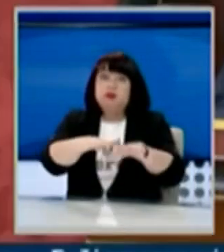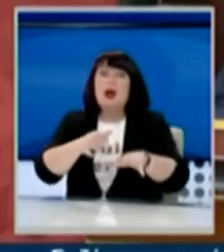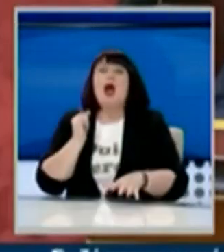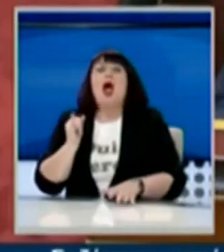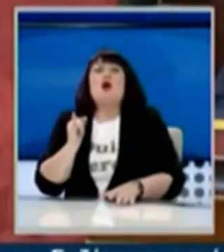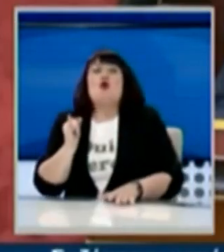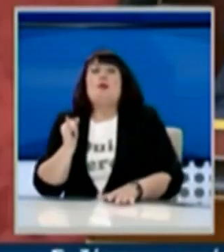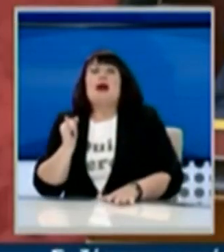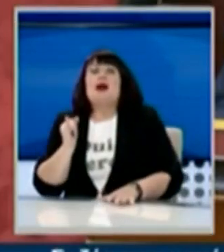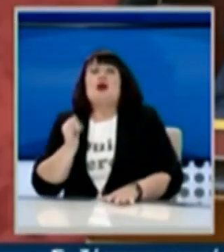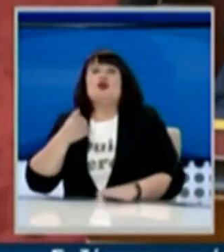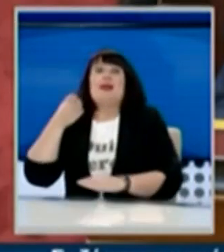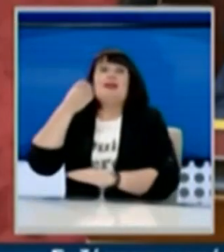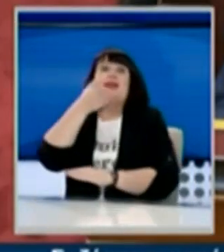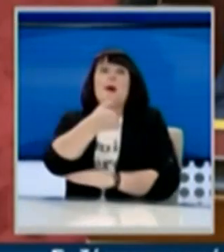ακόμα. Λοιπόν, αλλά